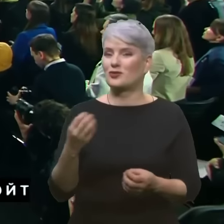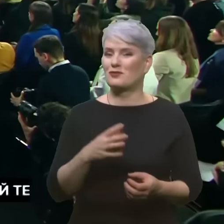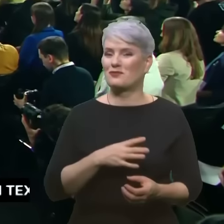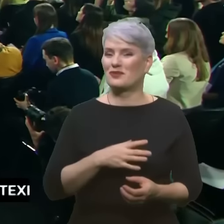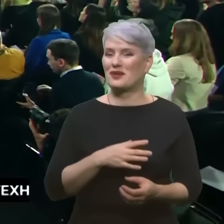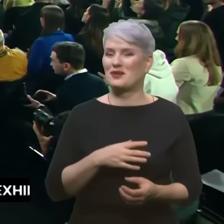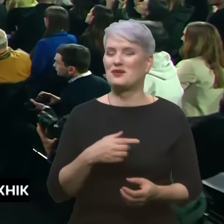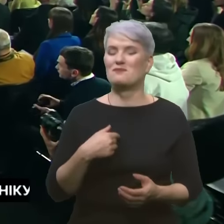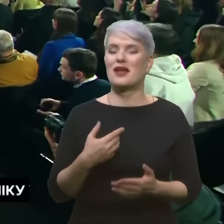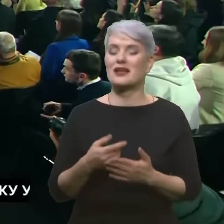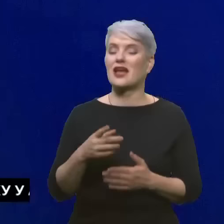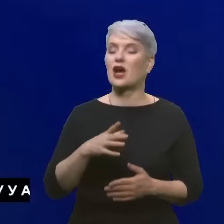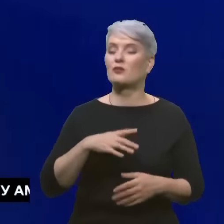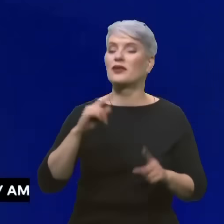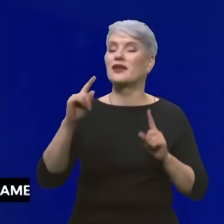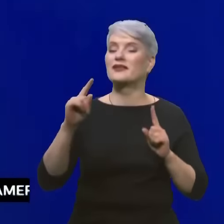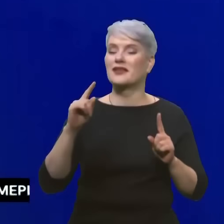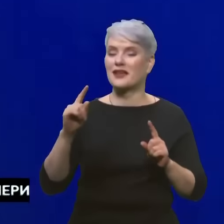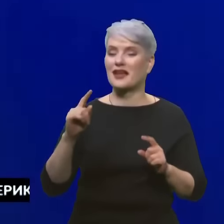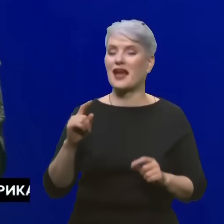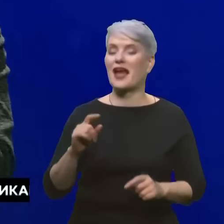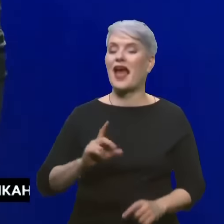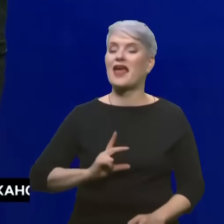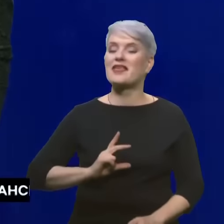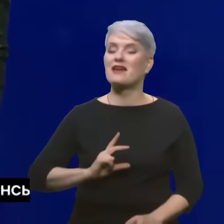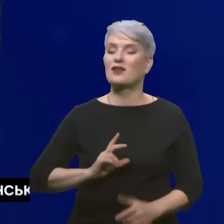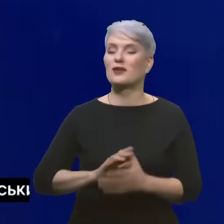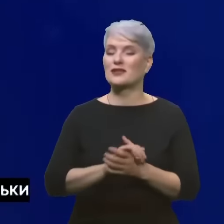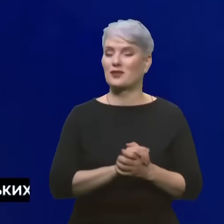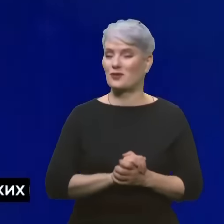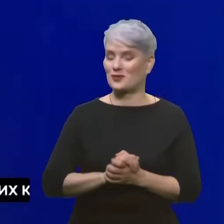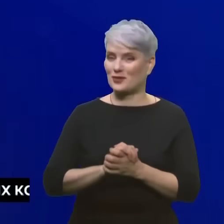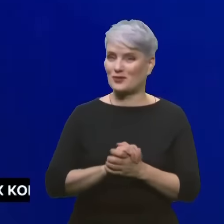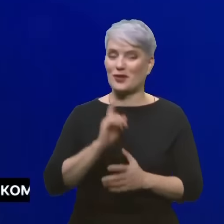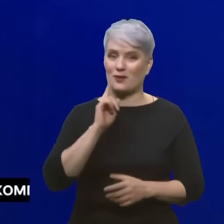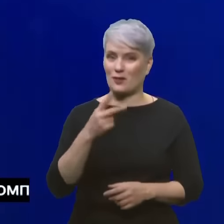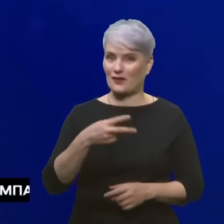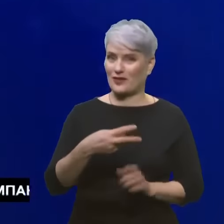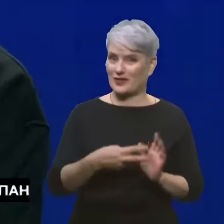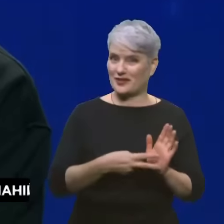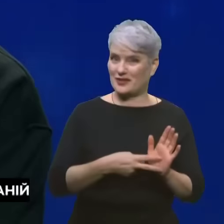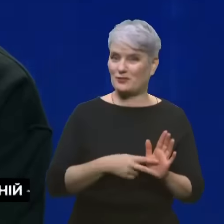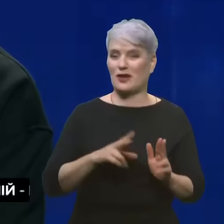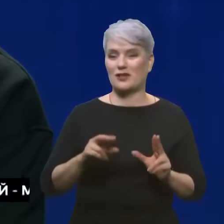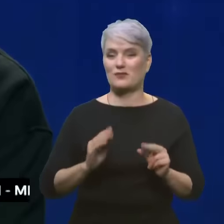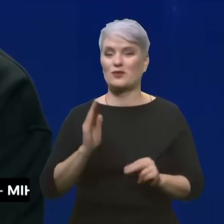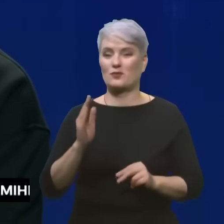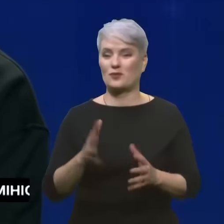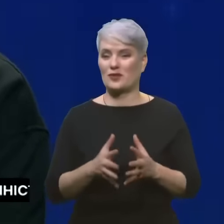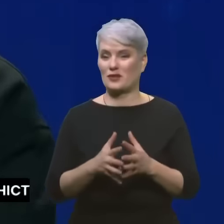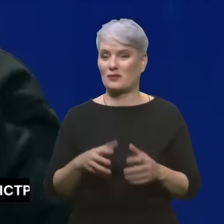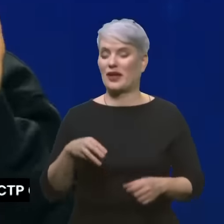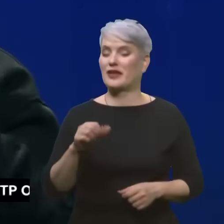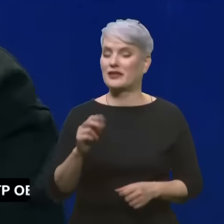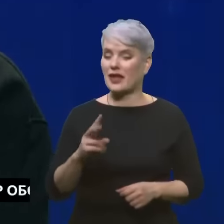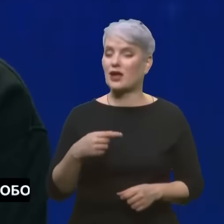було, але мені здається... Там були зірки Європейського Союзу. Поки що 27, сподіваємося, скоро буде трошки більше. Так, але